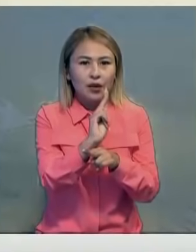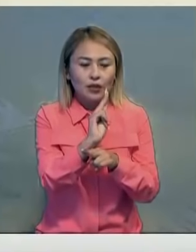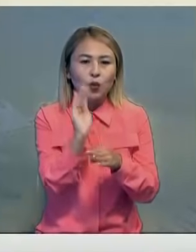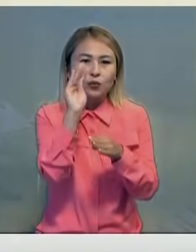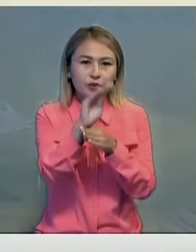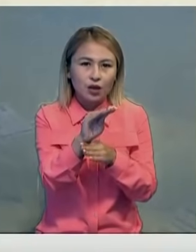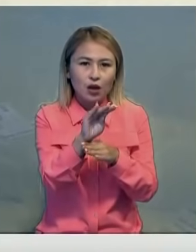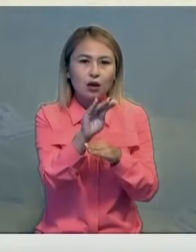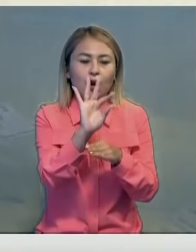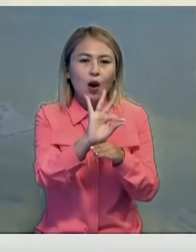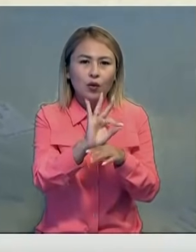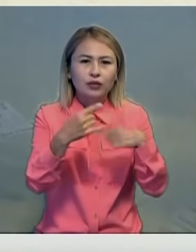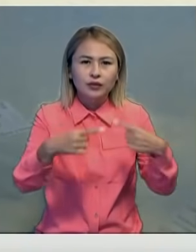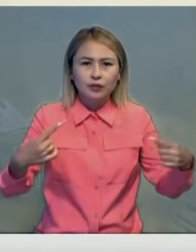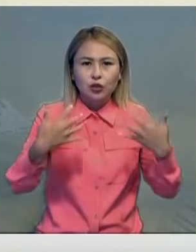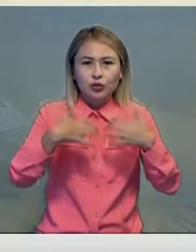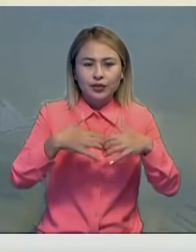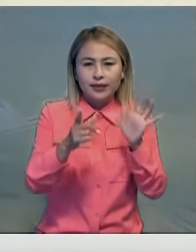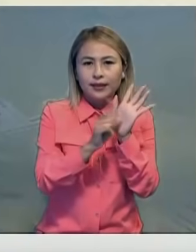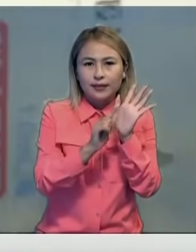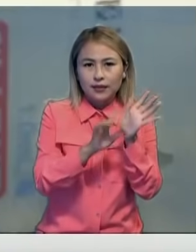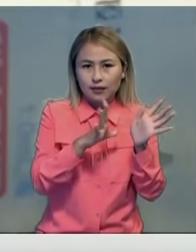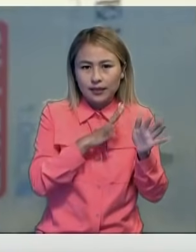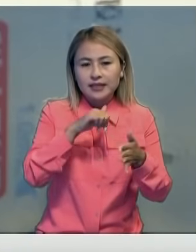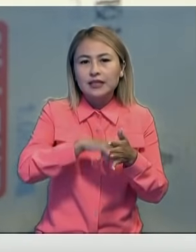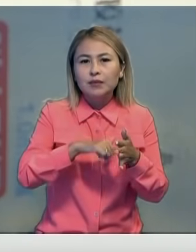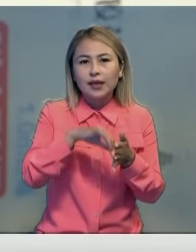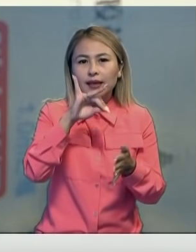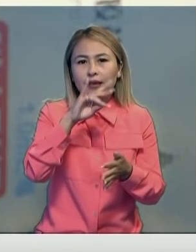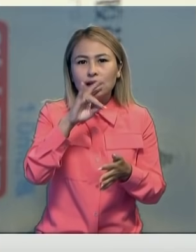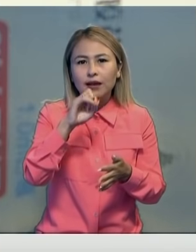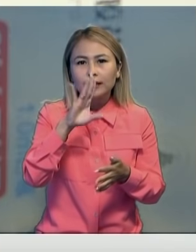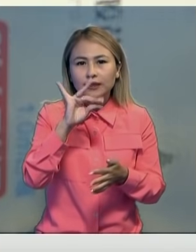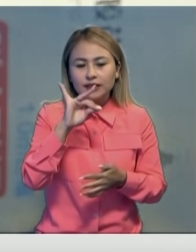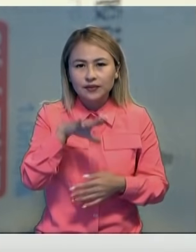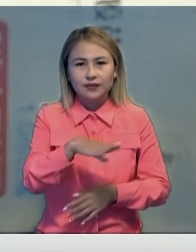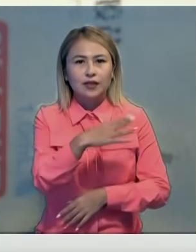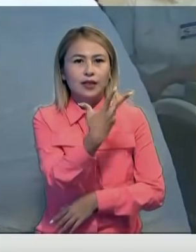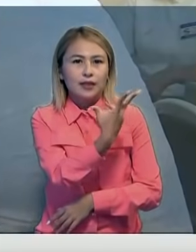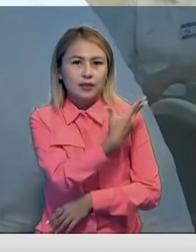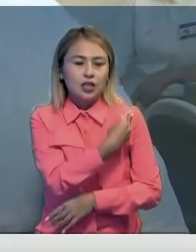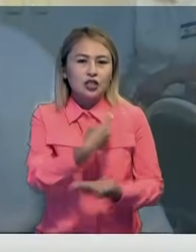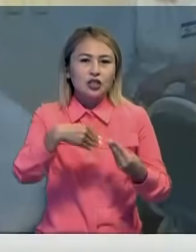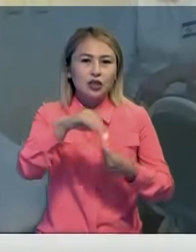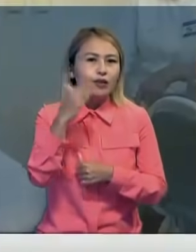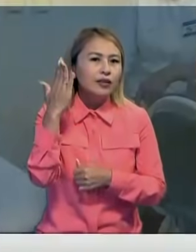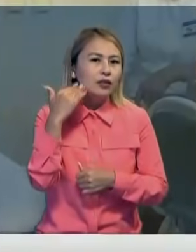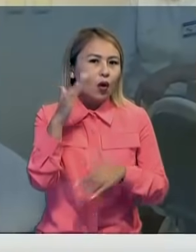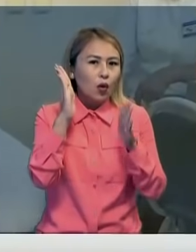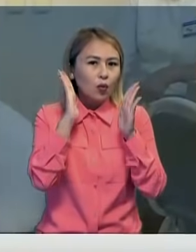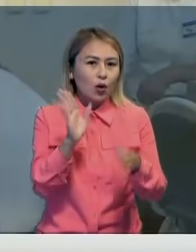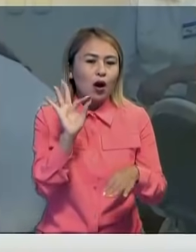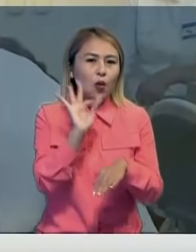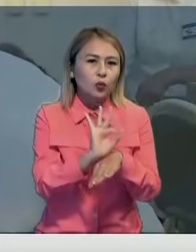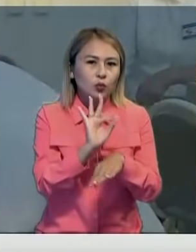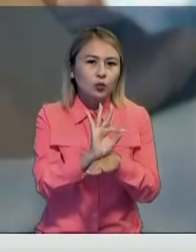емханада қосымша аурулар мен есепте тұрған зейнеткерлерге салынады. Себебі инеактивті екпе барынша жеңіл өтеді. Яғни